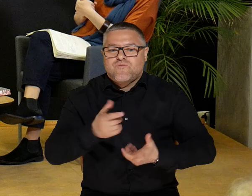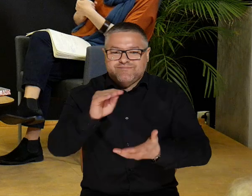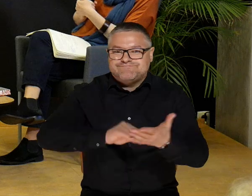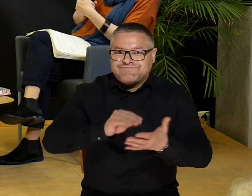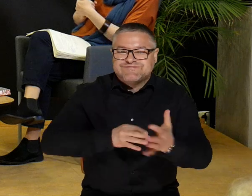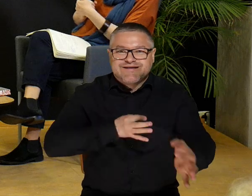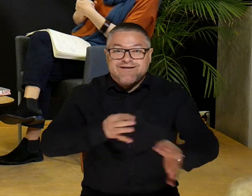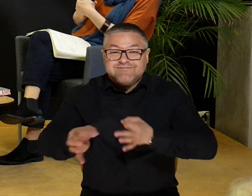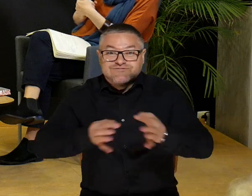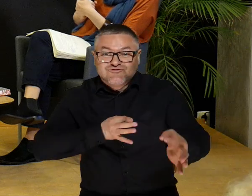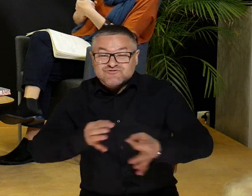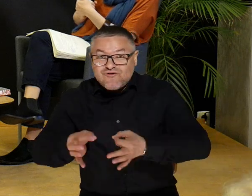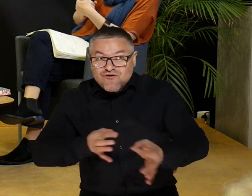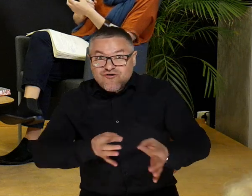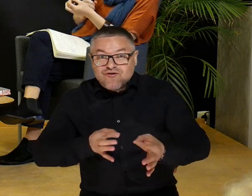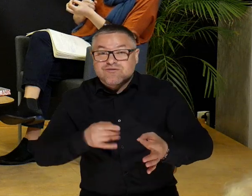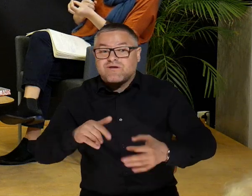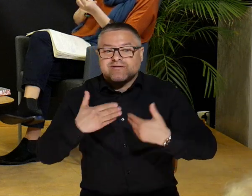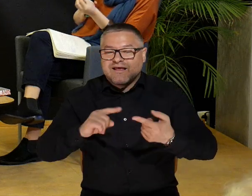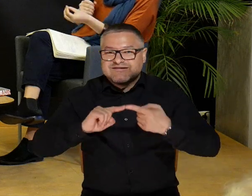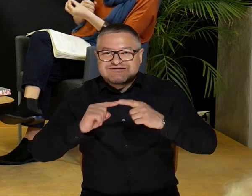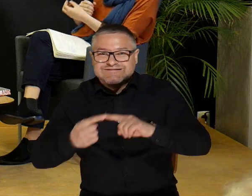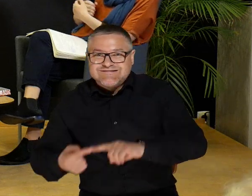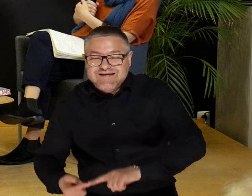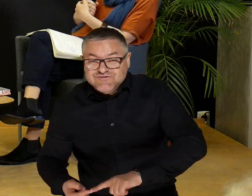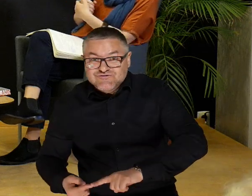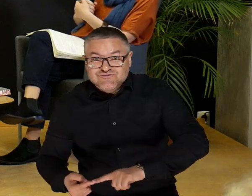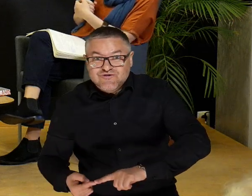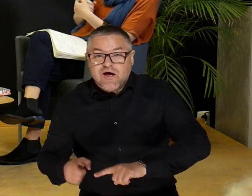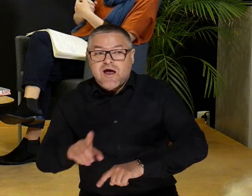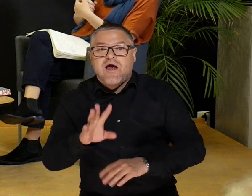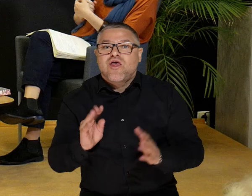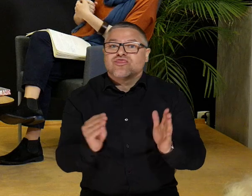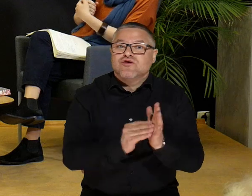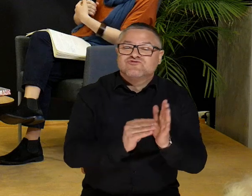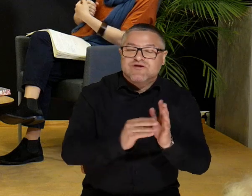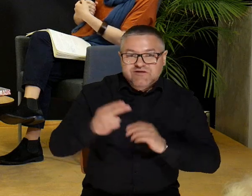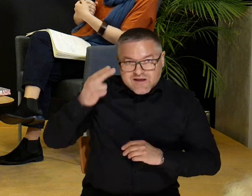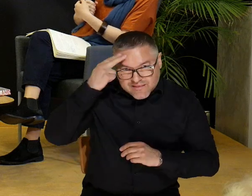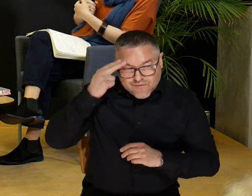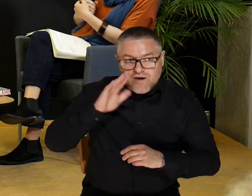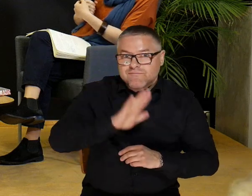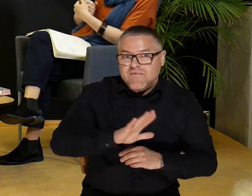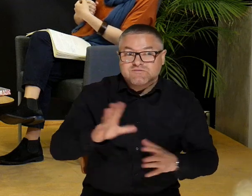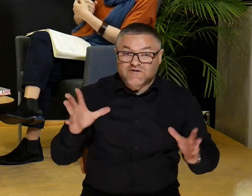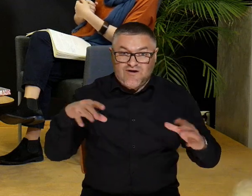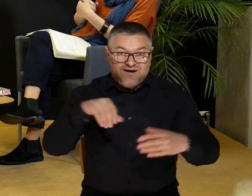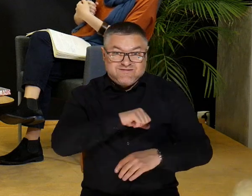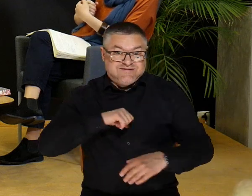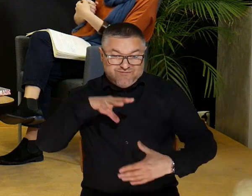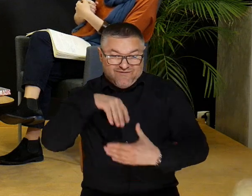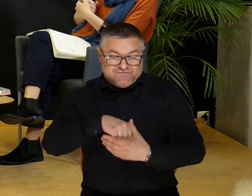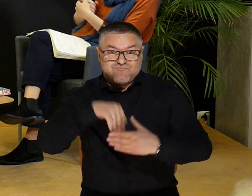pisanie historii, nadawanie sensu do doświadczenia traumatycznego. Czy to samo w sobie może mieć